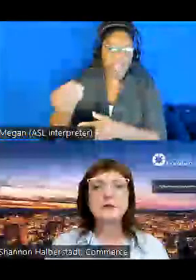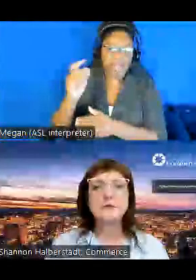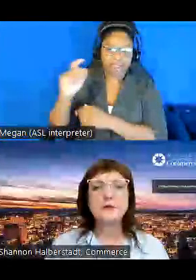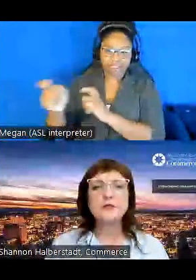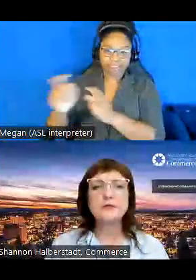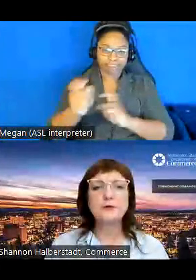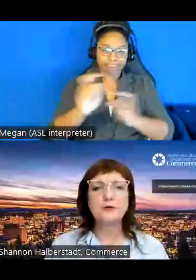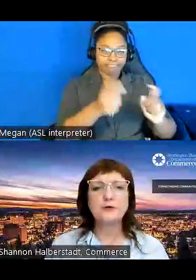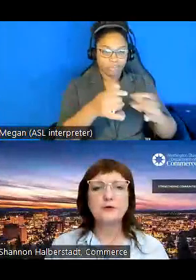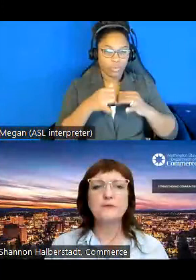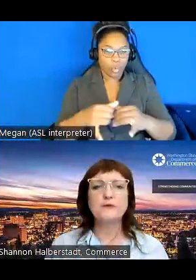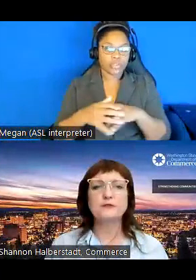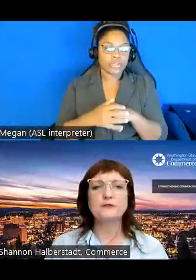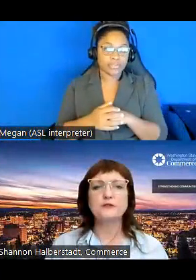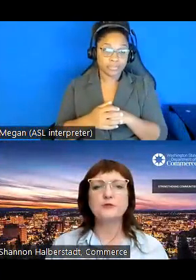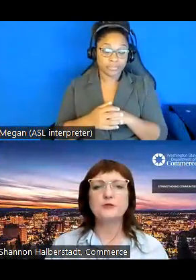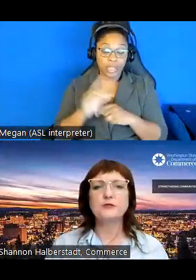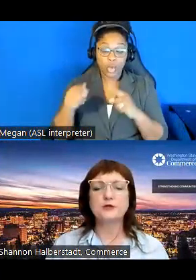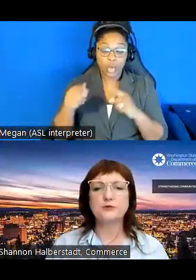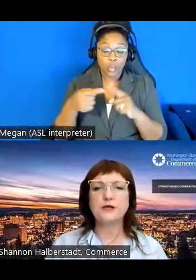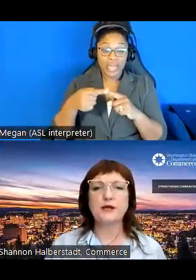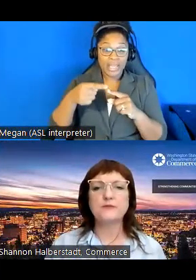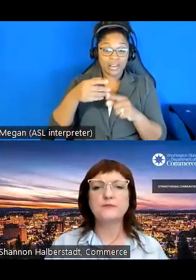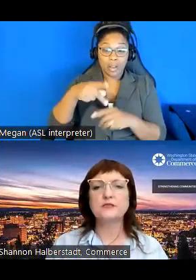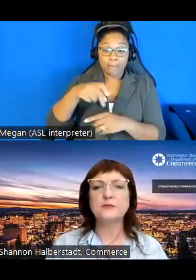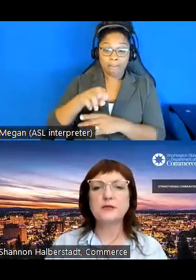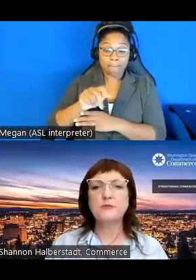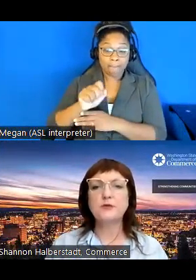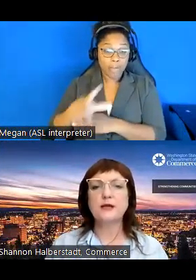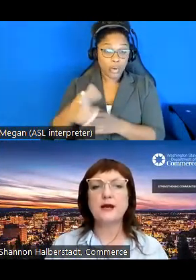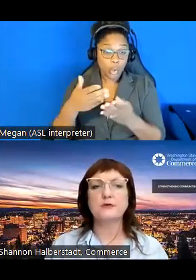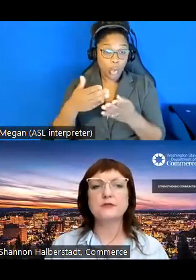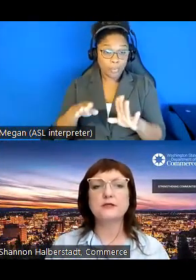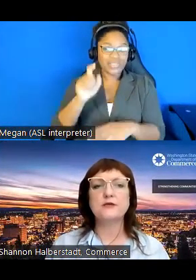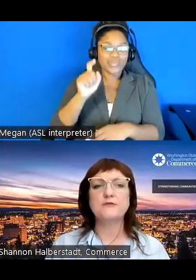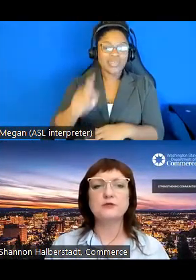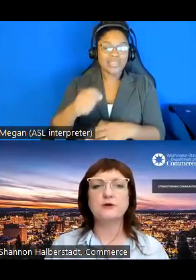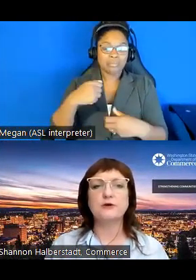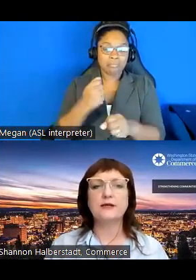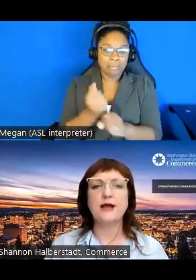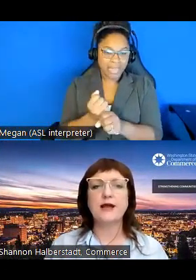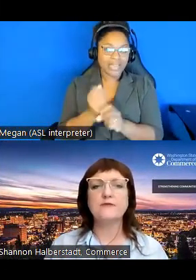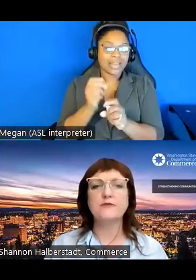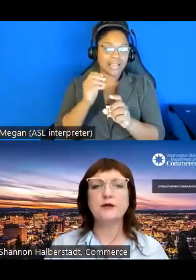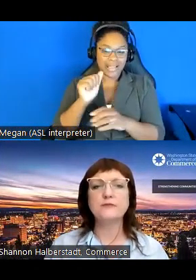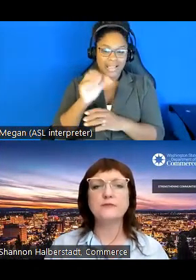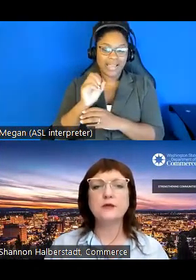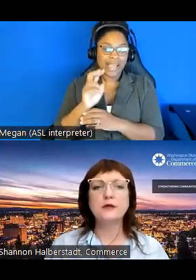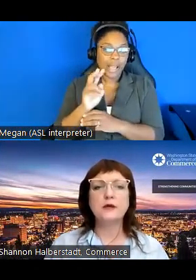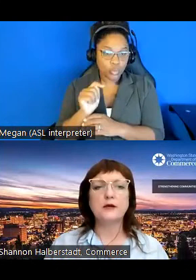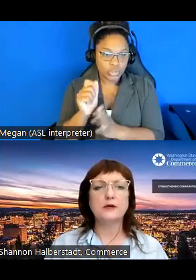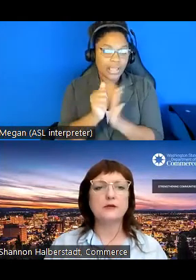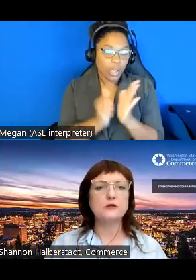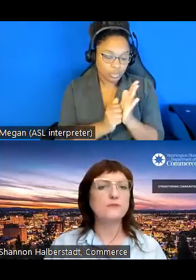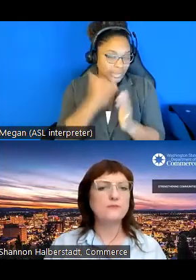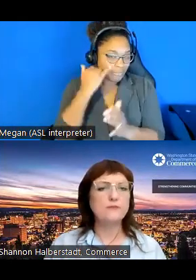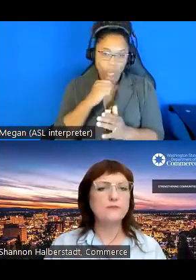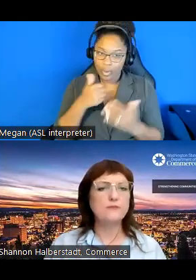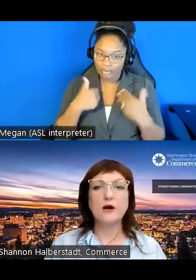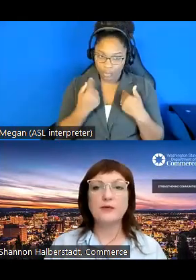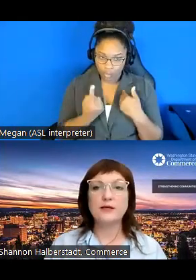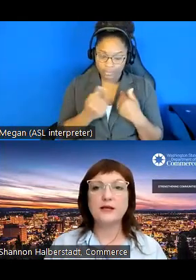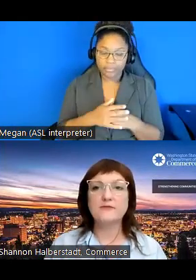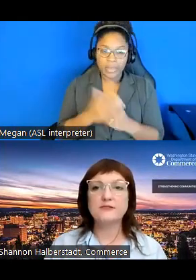위해서였습니다. Submittable는 그 애플리케이션 과정을 관리하고 그 자금들을